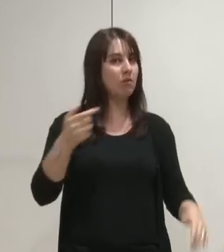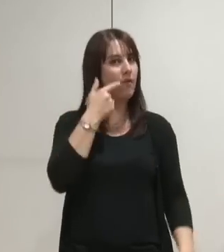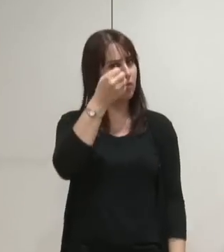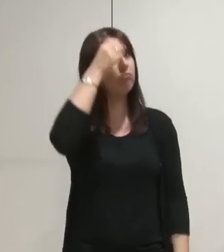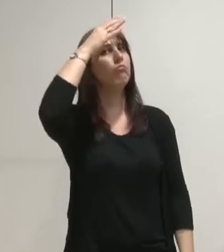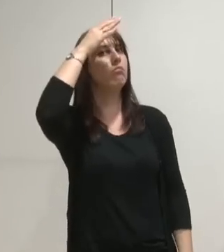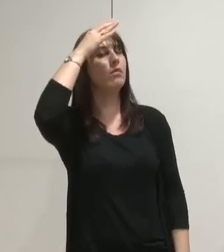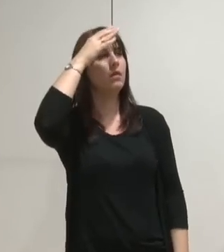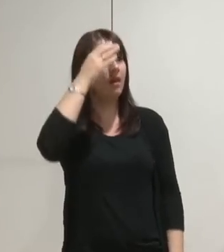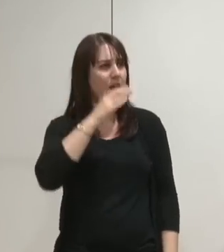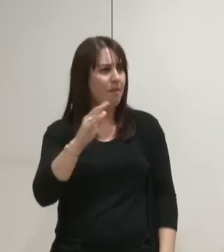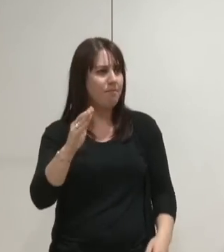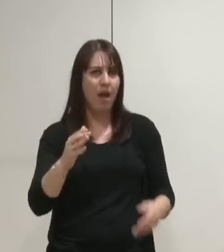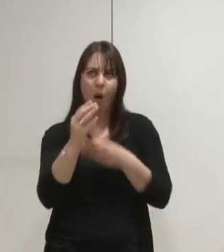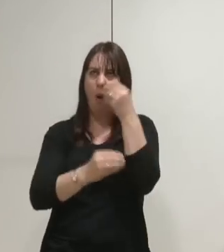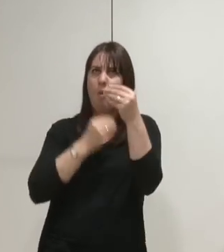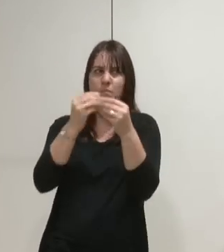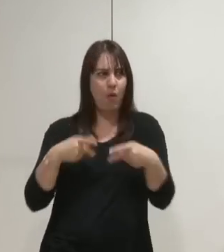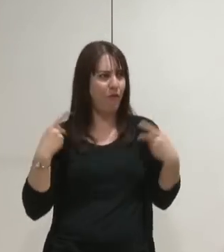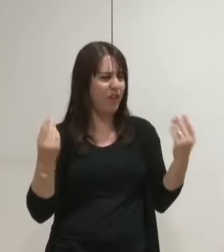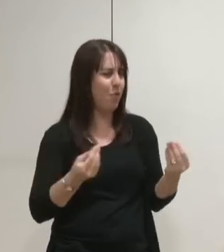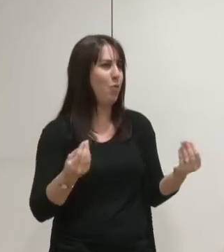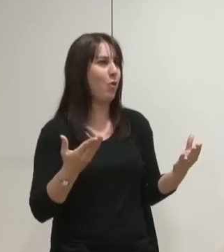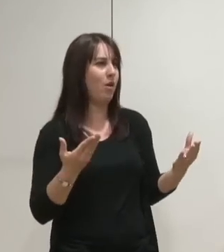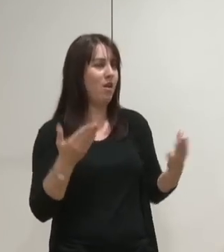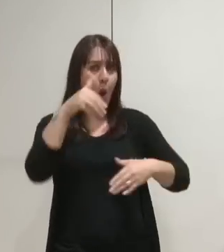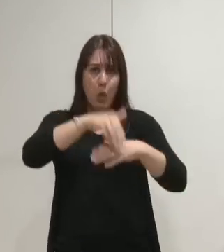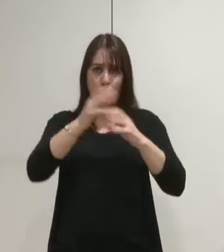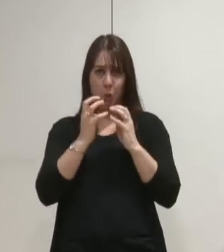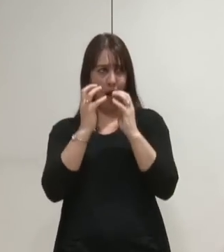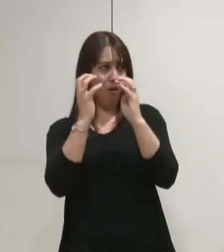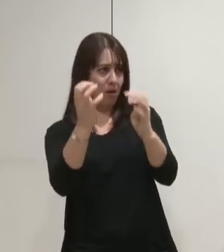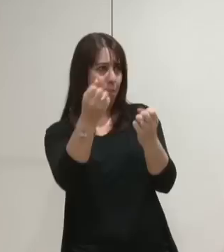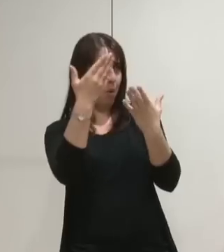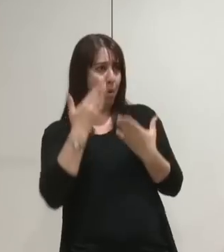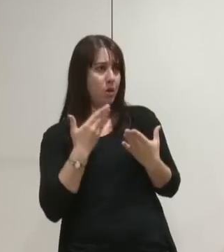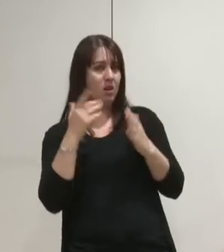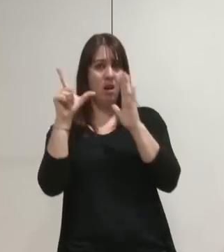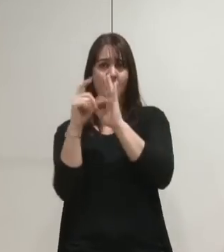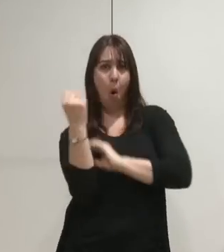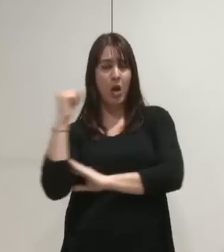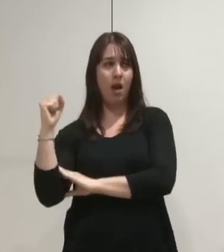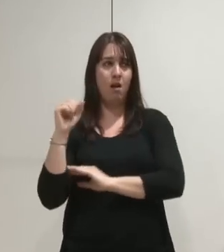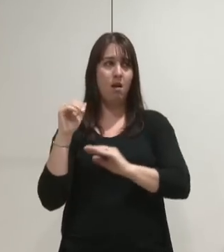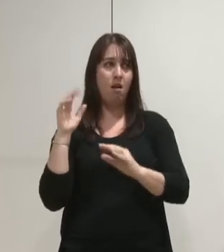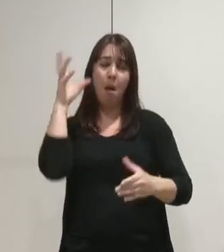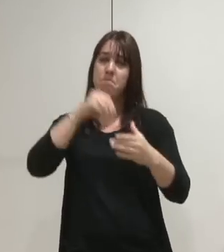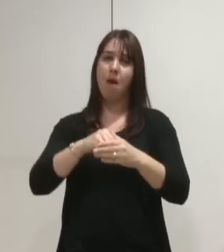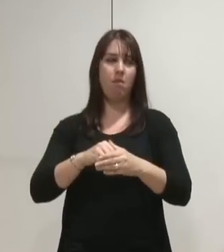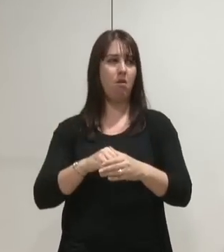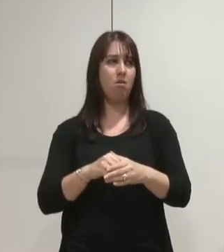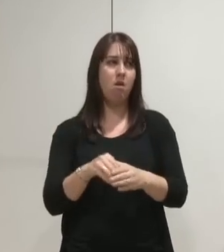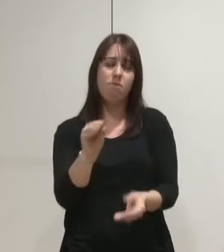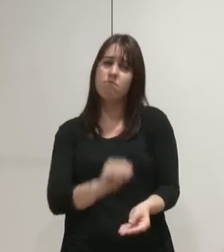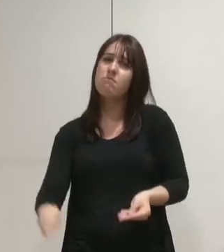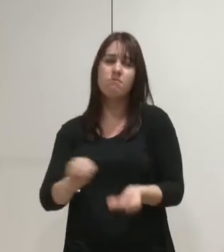réalité vivez-vous ce que vous proposez au conseil ce soir est illégal pour ne pas dire obsène vous le savez très bien